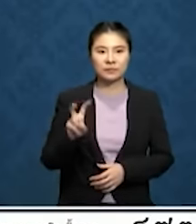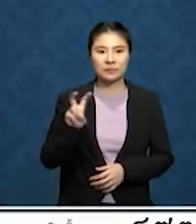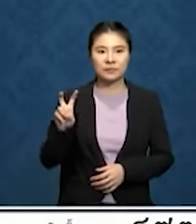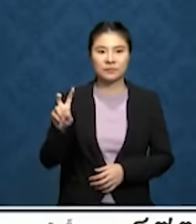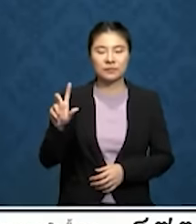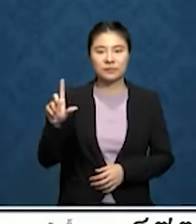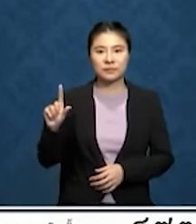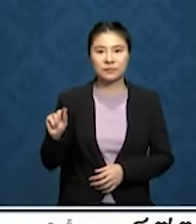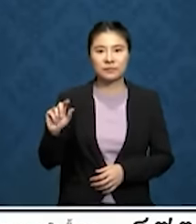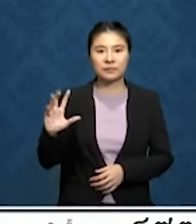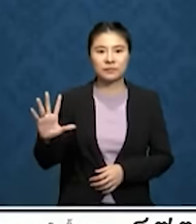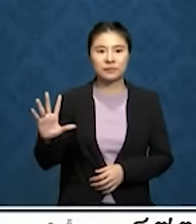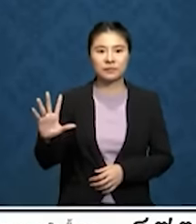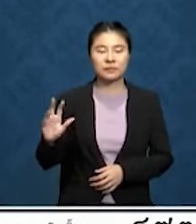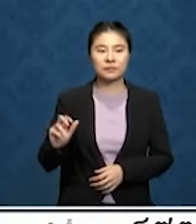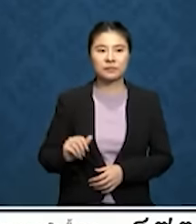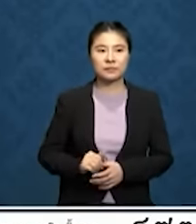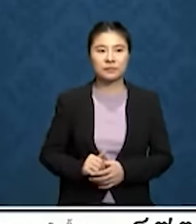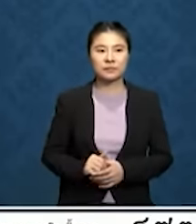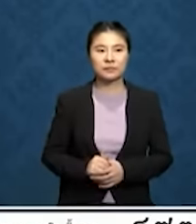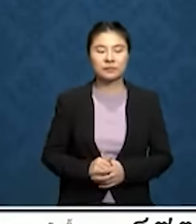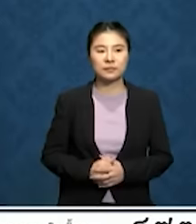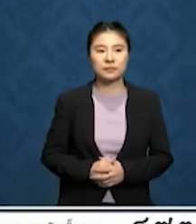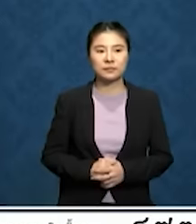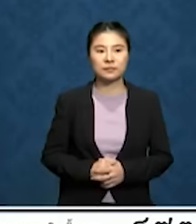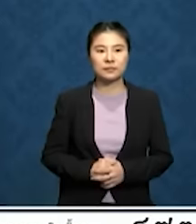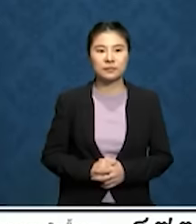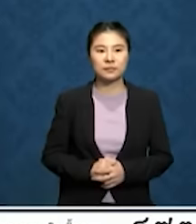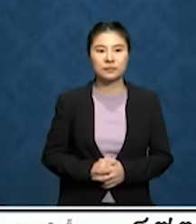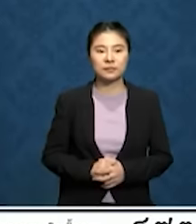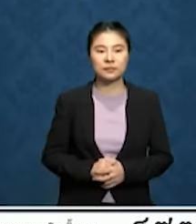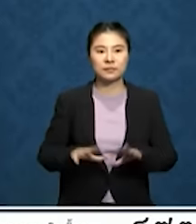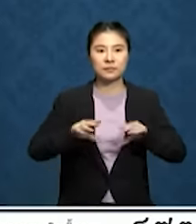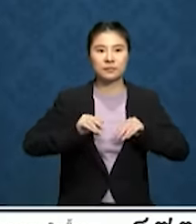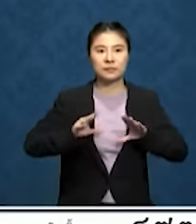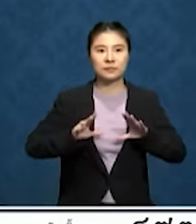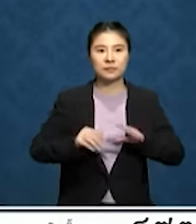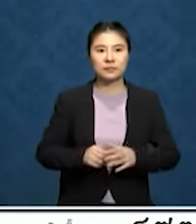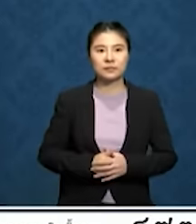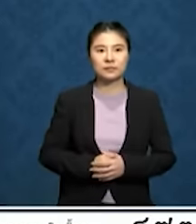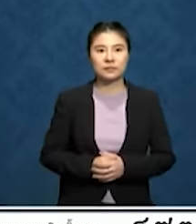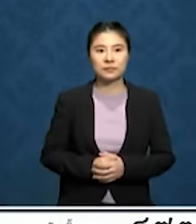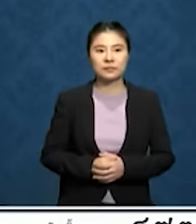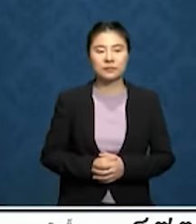225นายปารมีไวยจงเจริญ ไม่เห็นชอบค่ะ